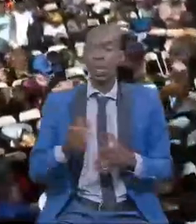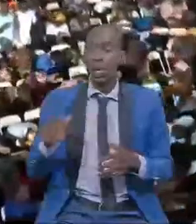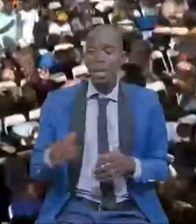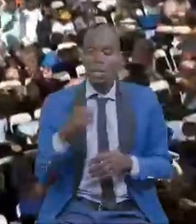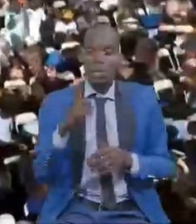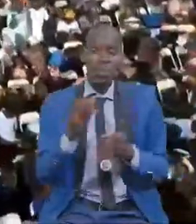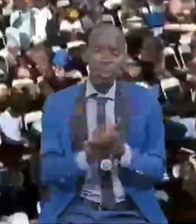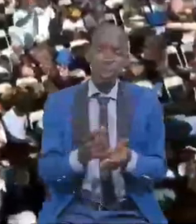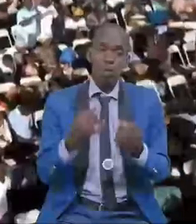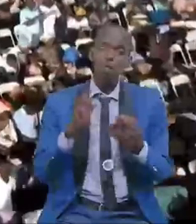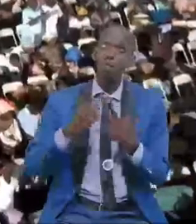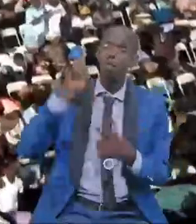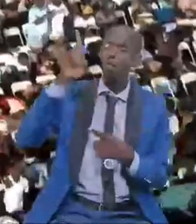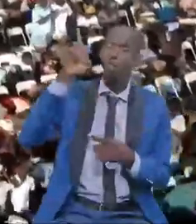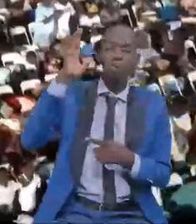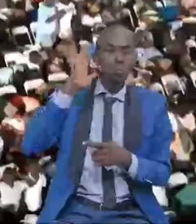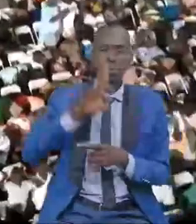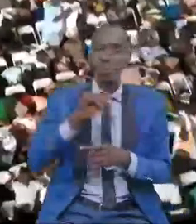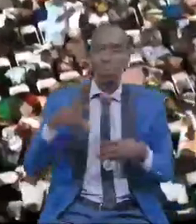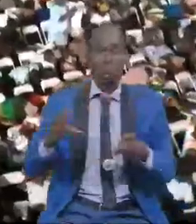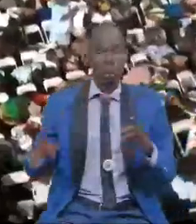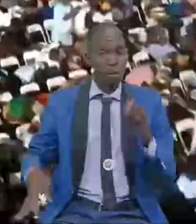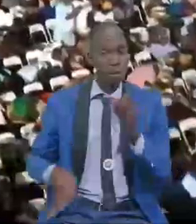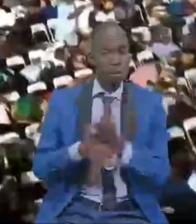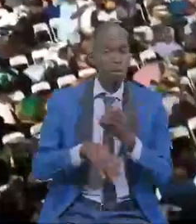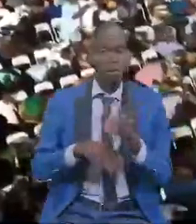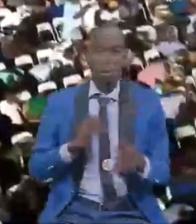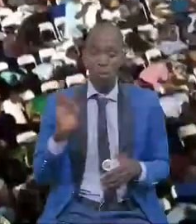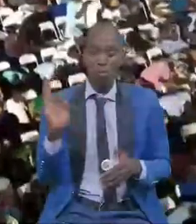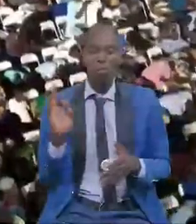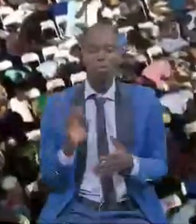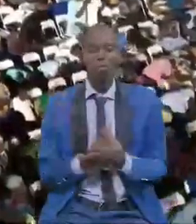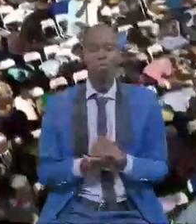Quiconque vient à moi, je ne vais pas le rejeter.